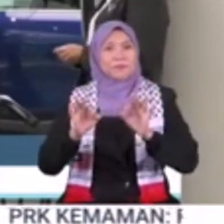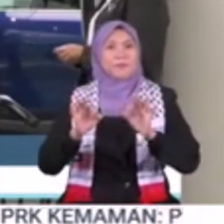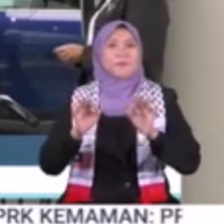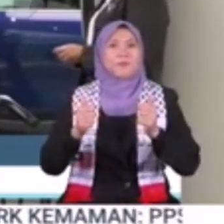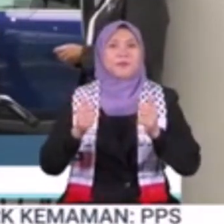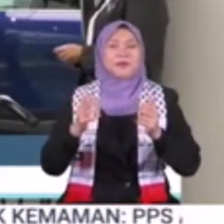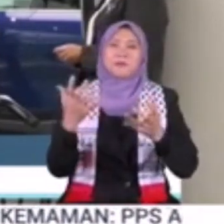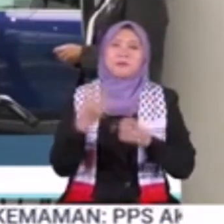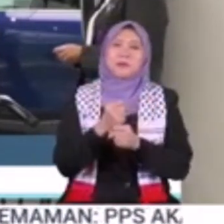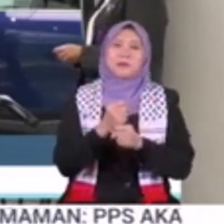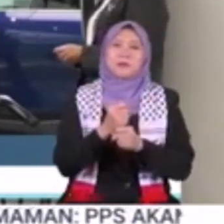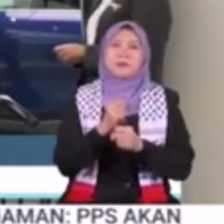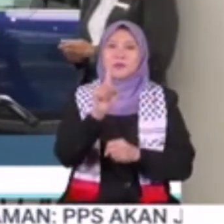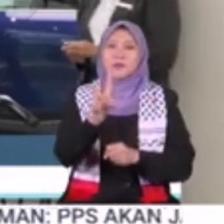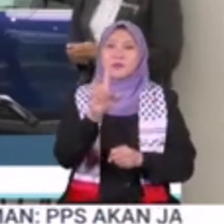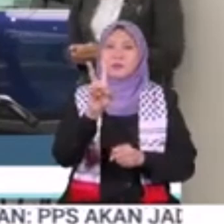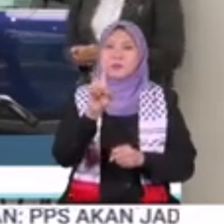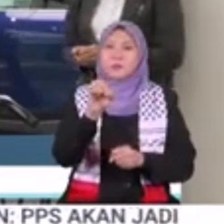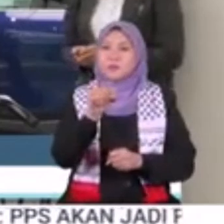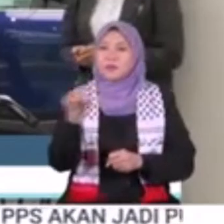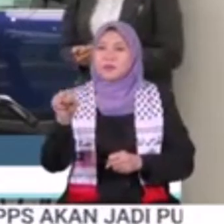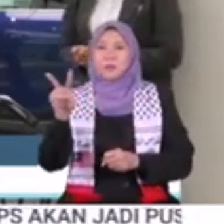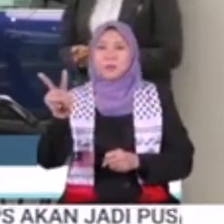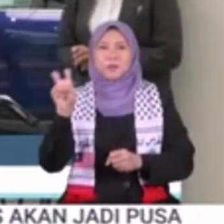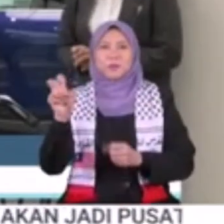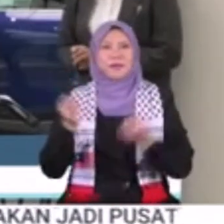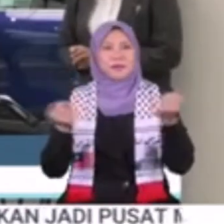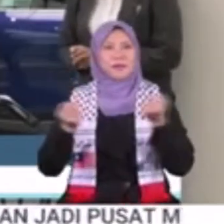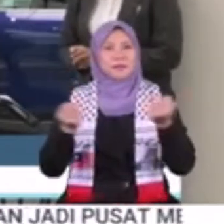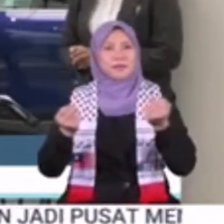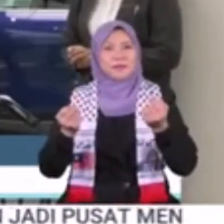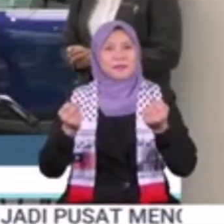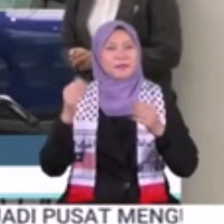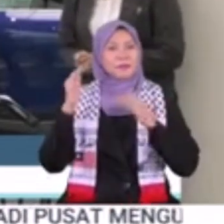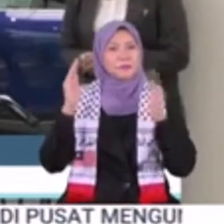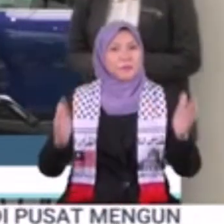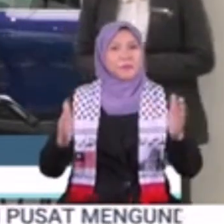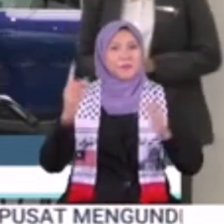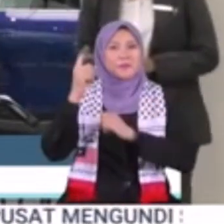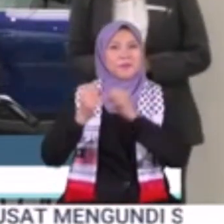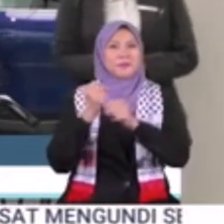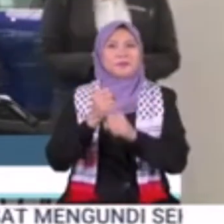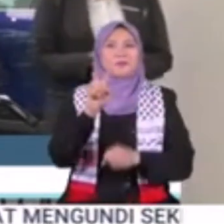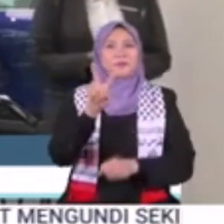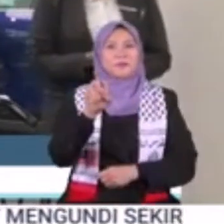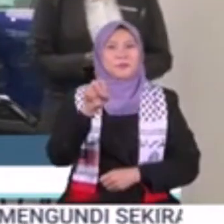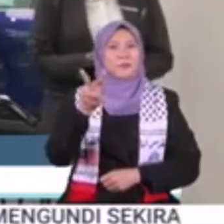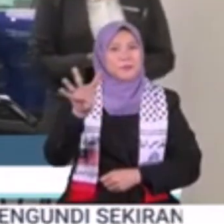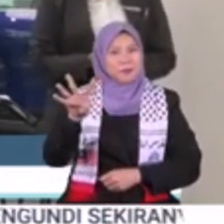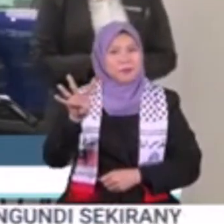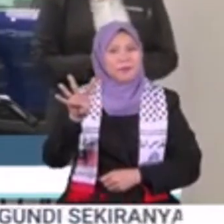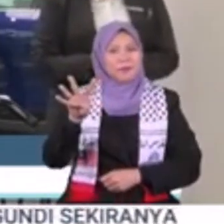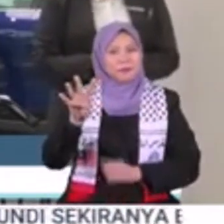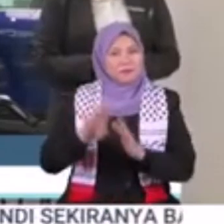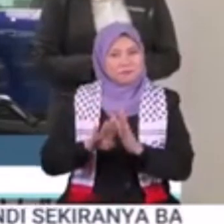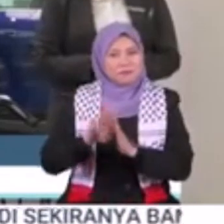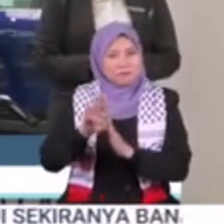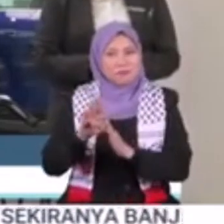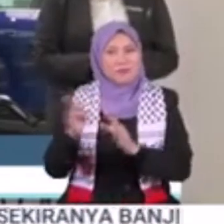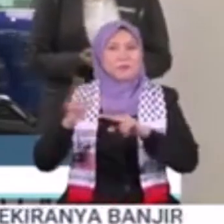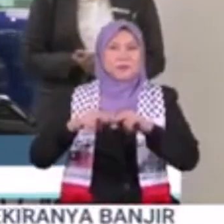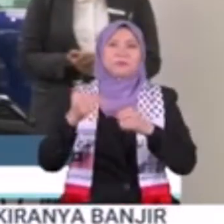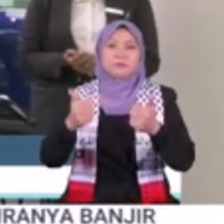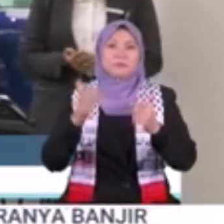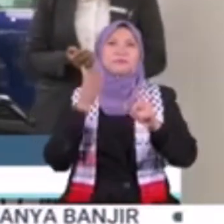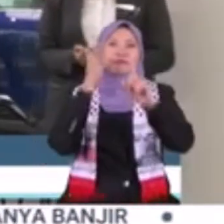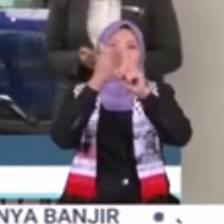boleh dapat lebih kurang 170 hingga 200 unit dalam satu tahun 2024, itu kiranya mencapai